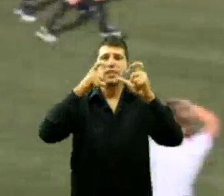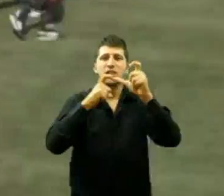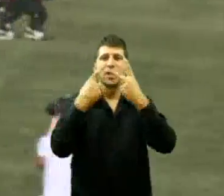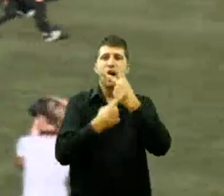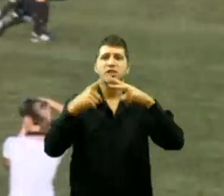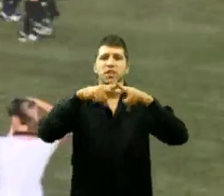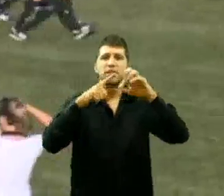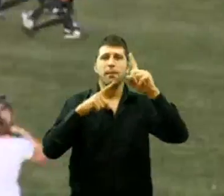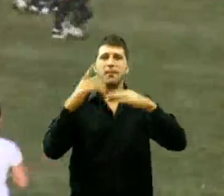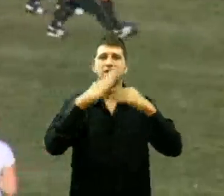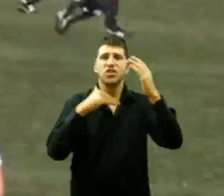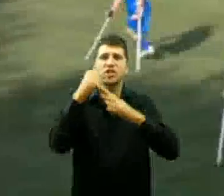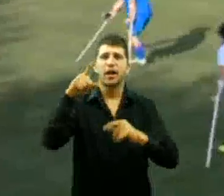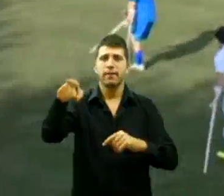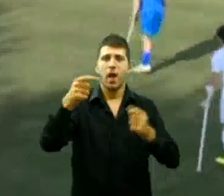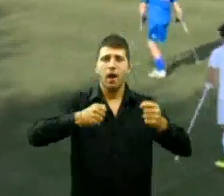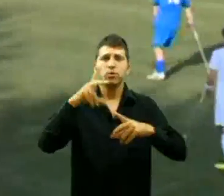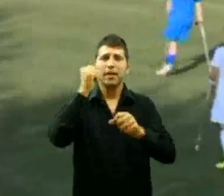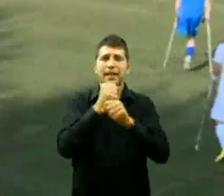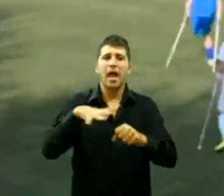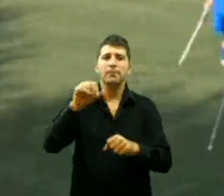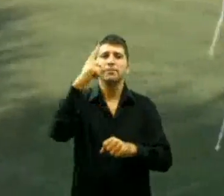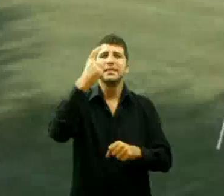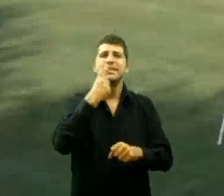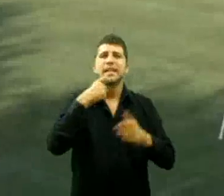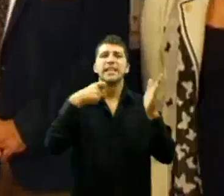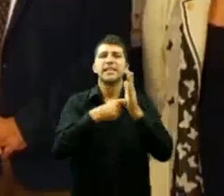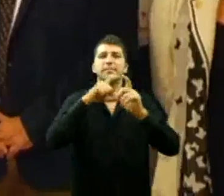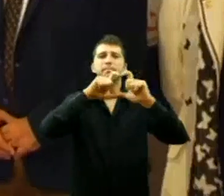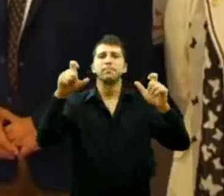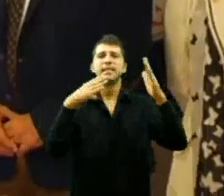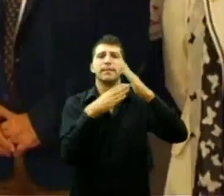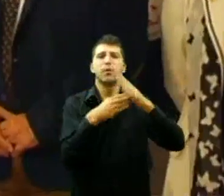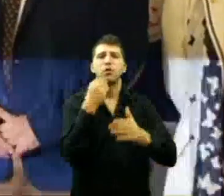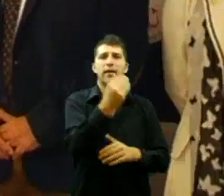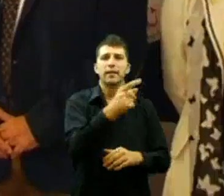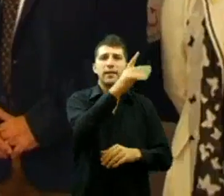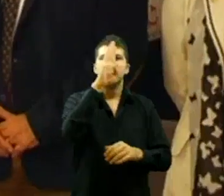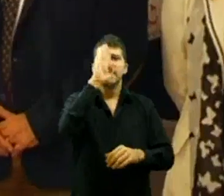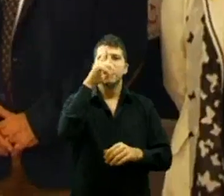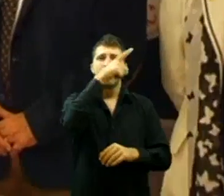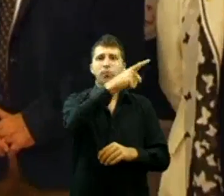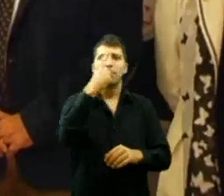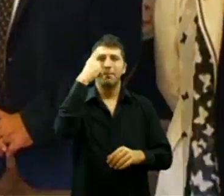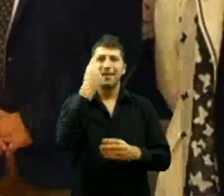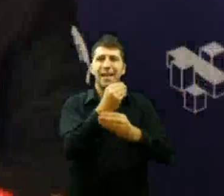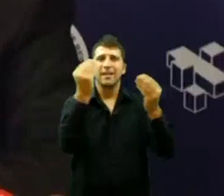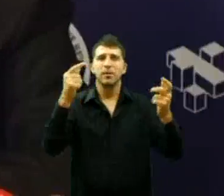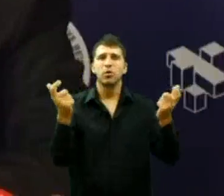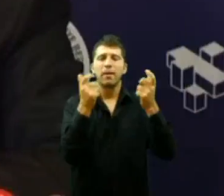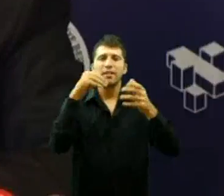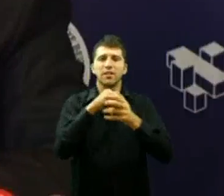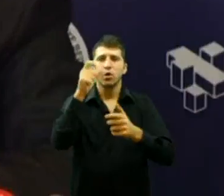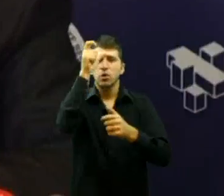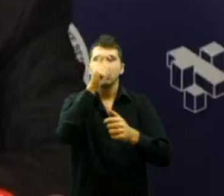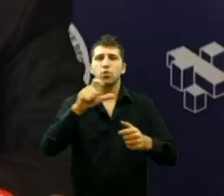ana sponsoru eşliğinde ve ampute röportaj futbol yapılıyor. Bir yıllık isim sponsoru oldu. İstanbul'da gerçekleştirilen bilgilendirme toplantısına